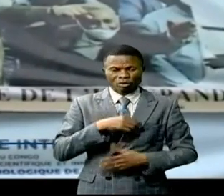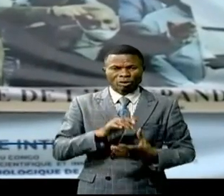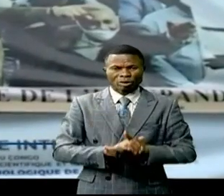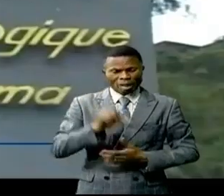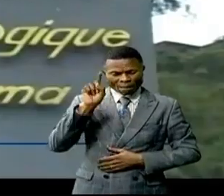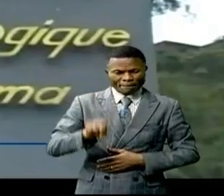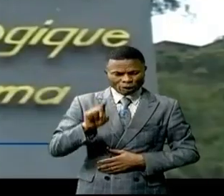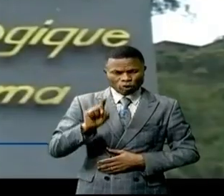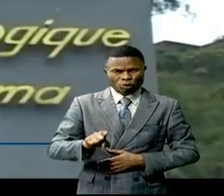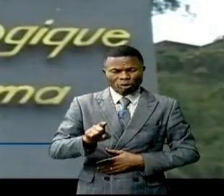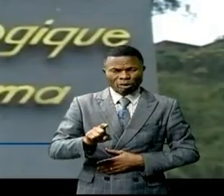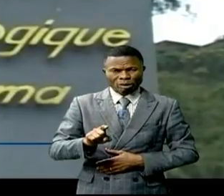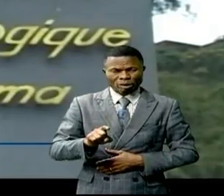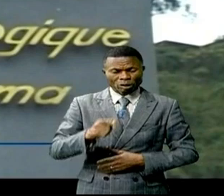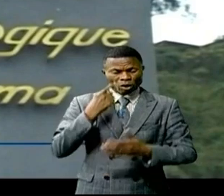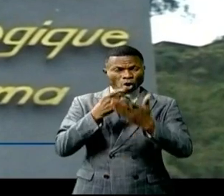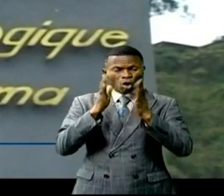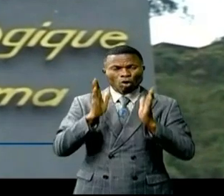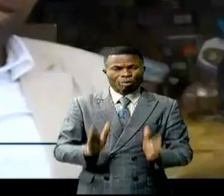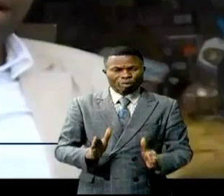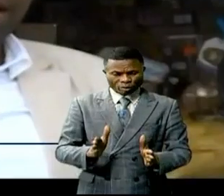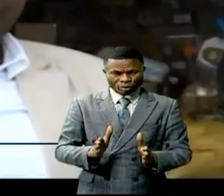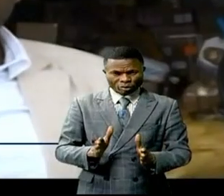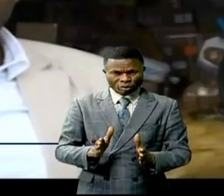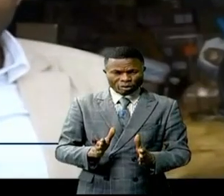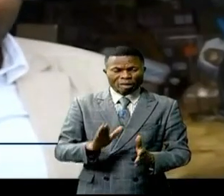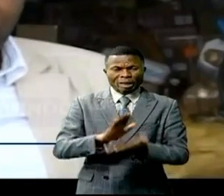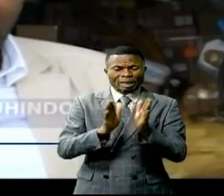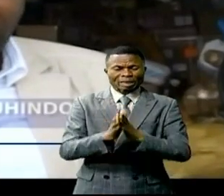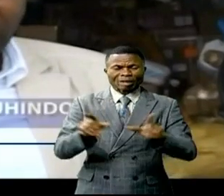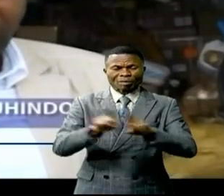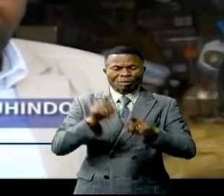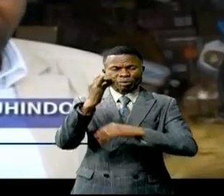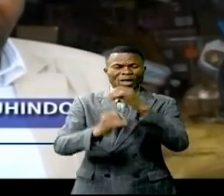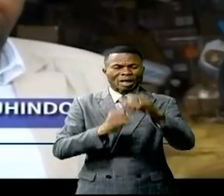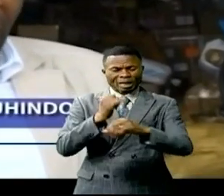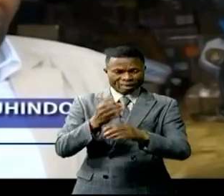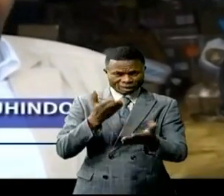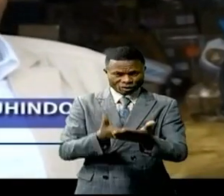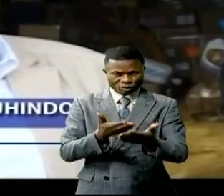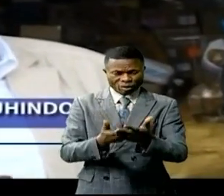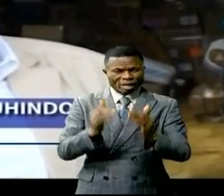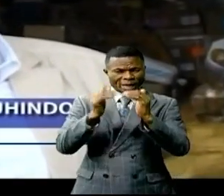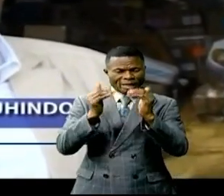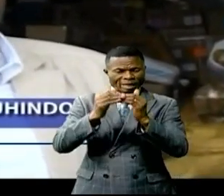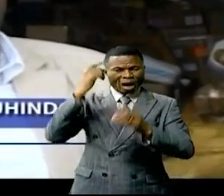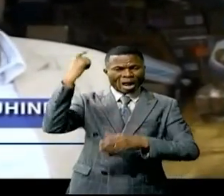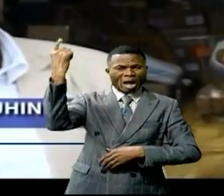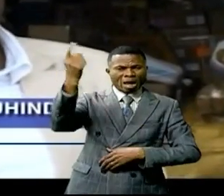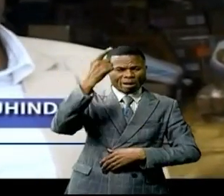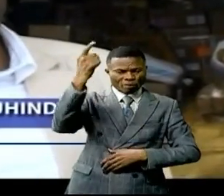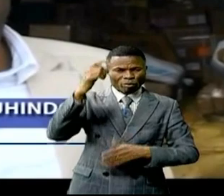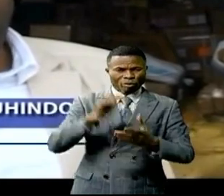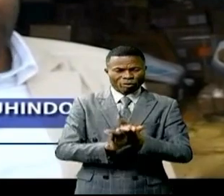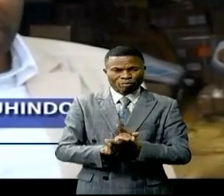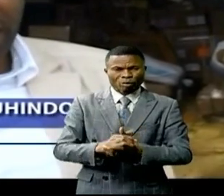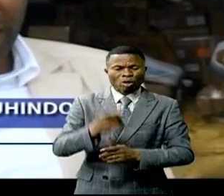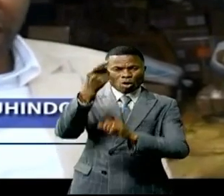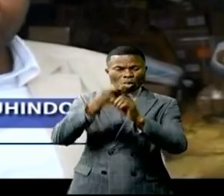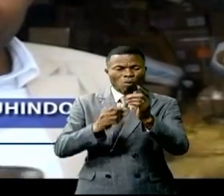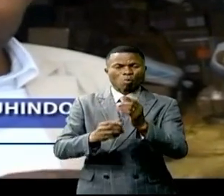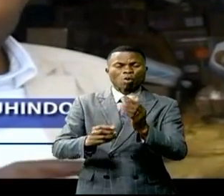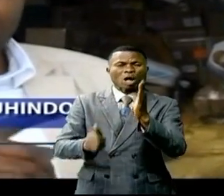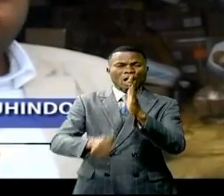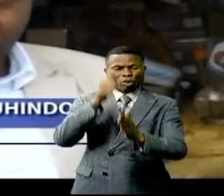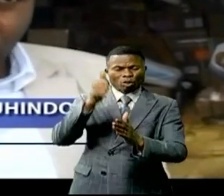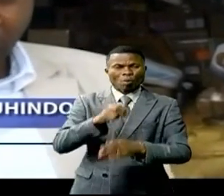que l'observatoire soit mis au standard international. En novembre, j'ai effectué des voyages à